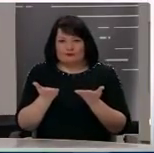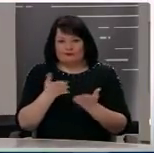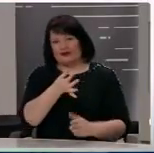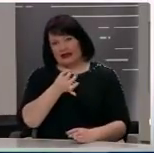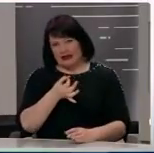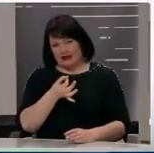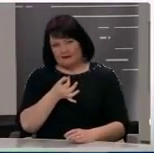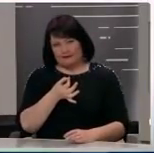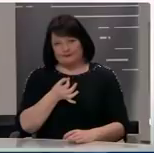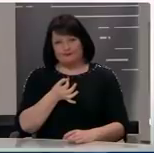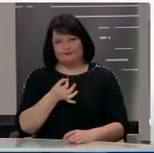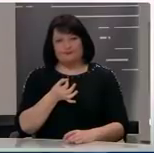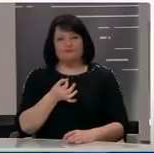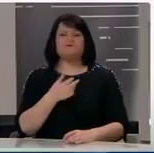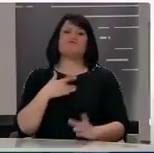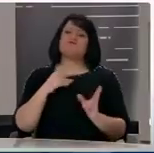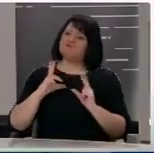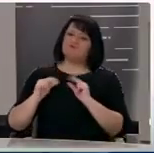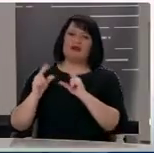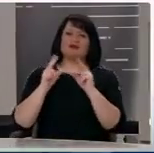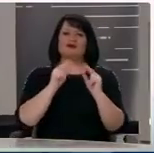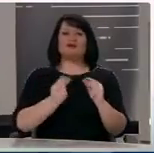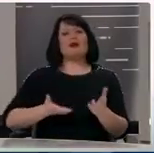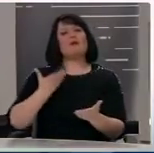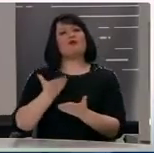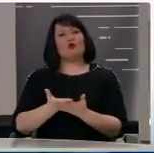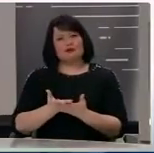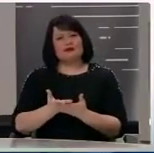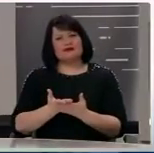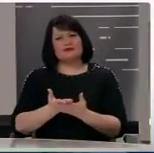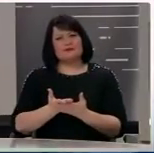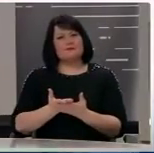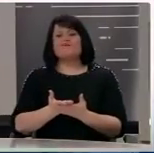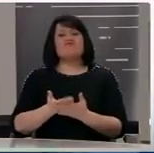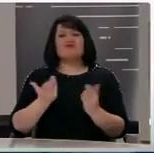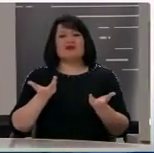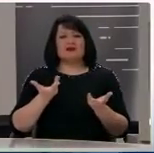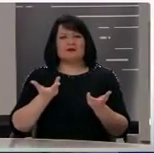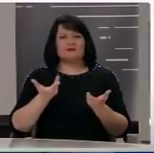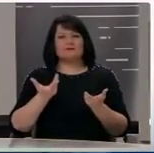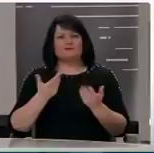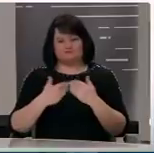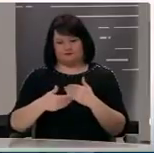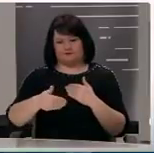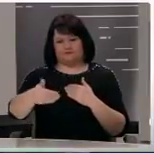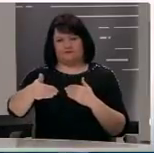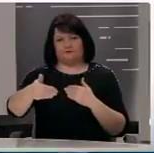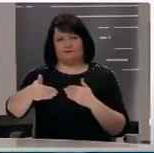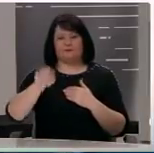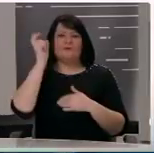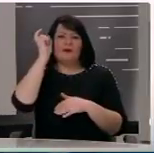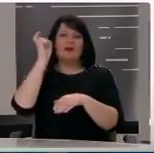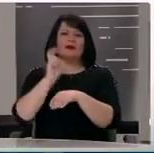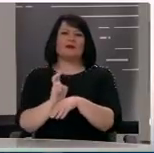Κύριε Πρόεδρε, συζητούμε μία πρόταση που θα αποτελεί μνημείο